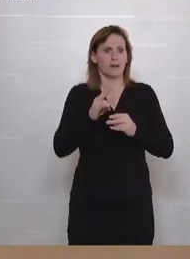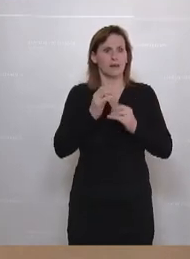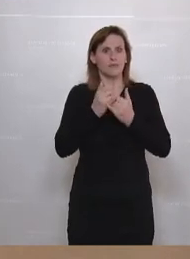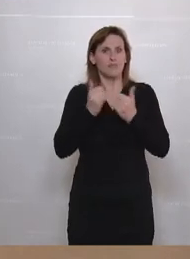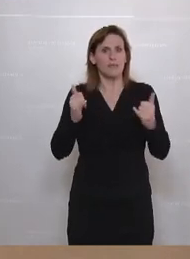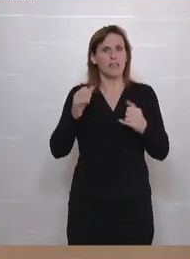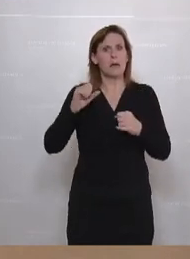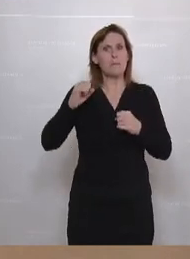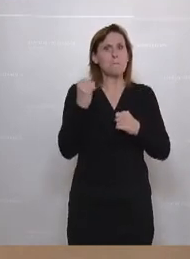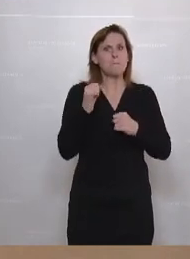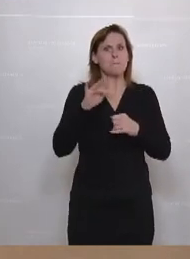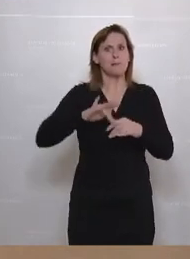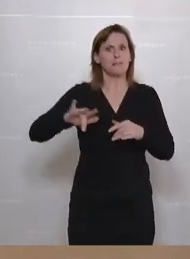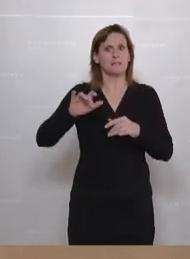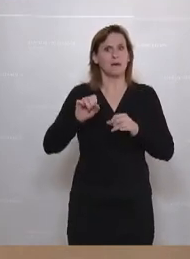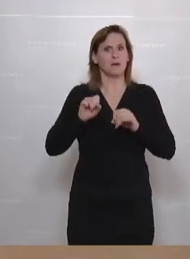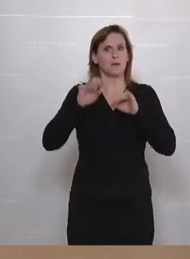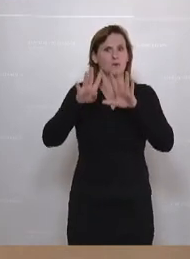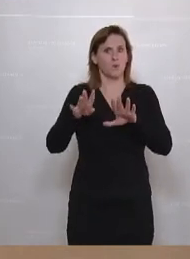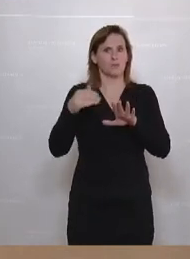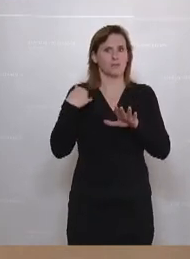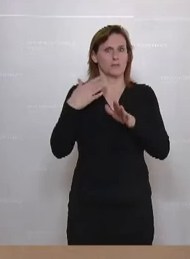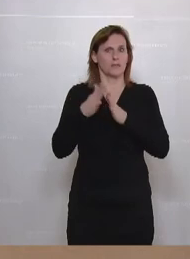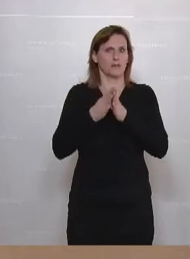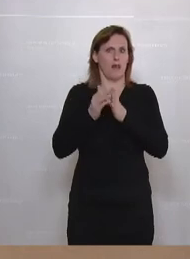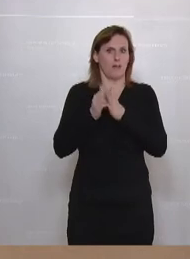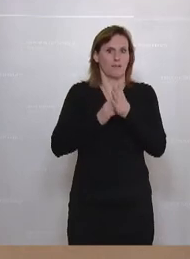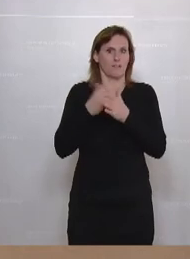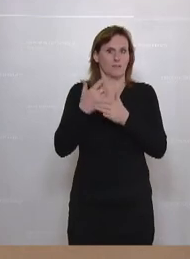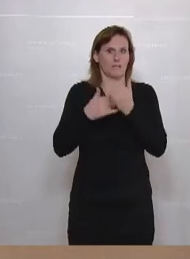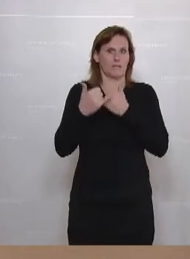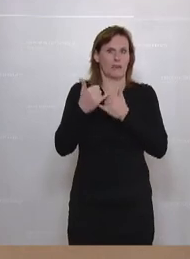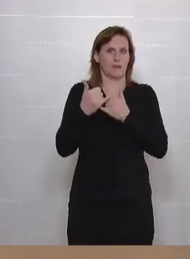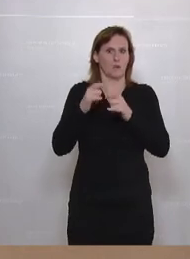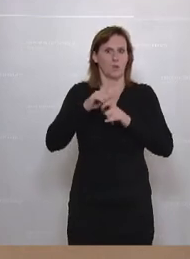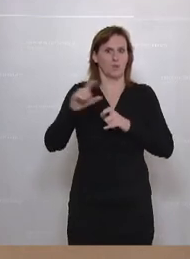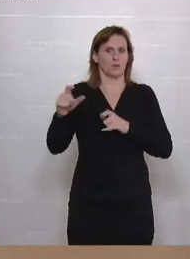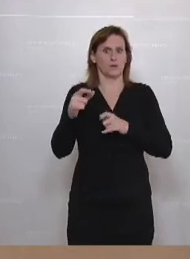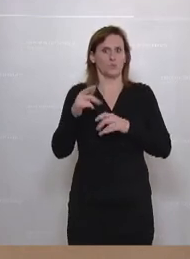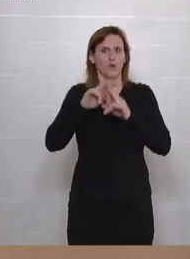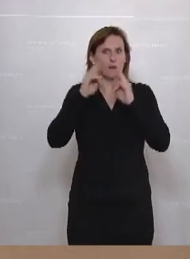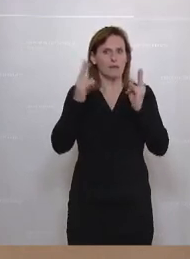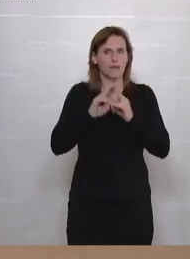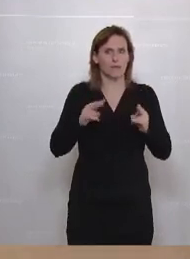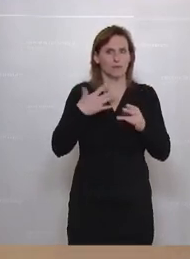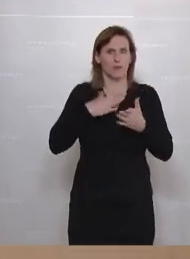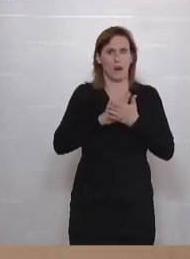eine Politik des 19. oder Anfang des 20. Jahrhunderts verfolgt und die internationale Gemeinschaft zuschaut.